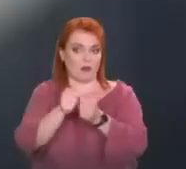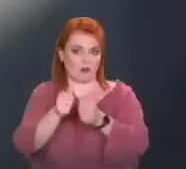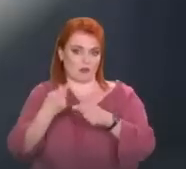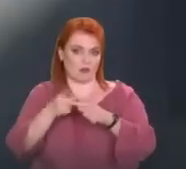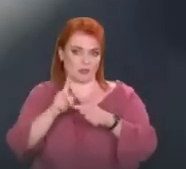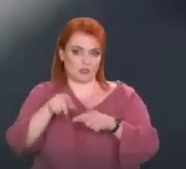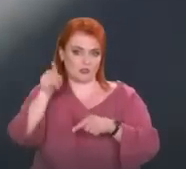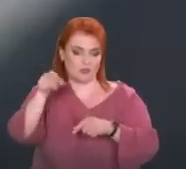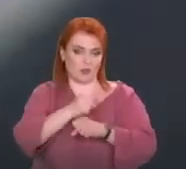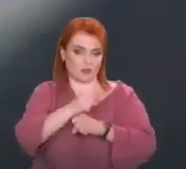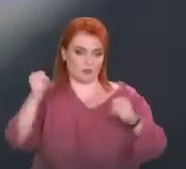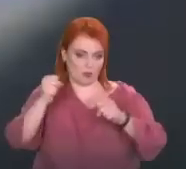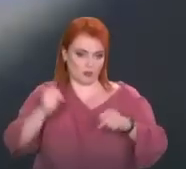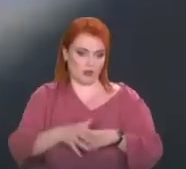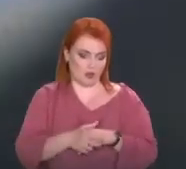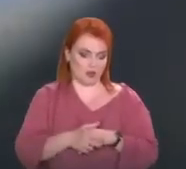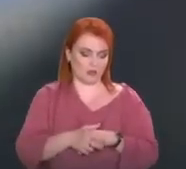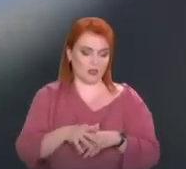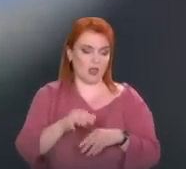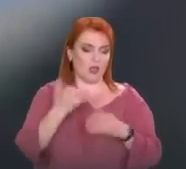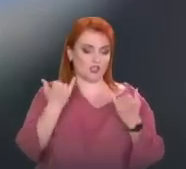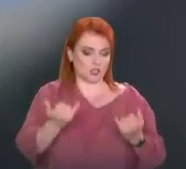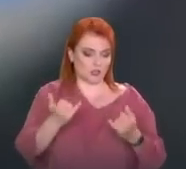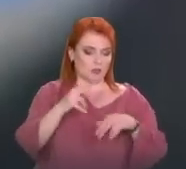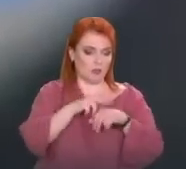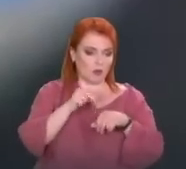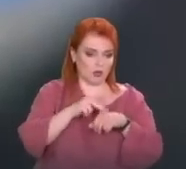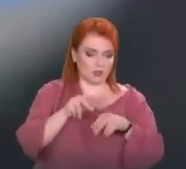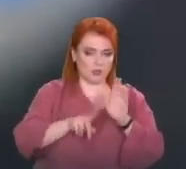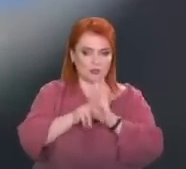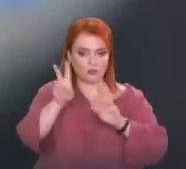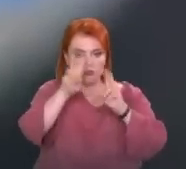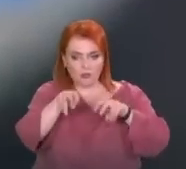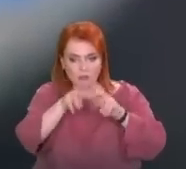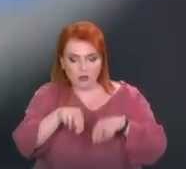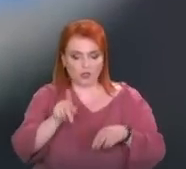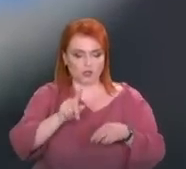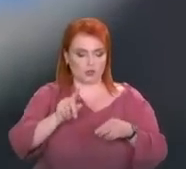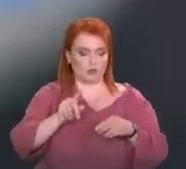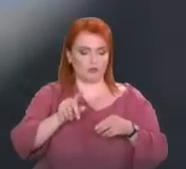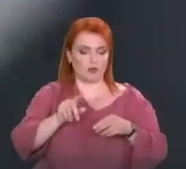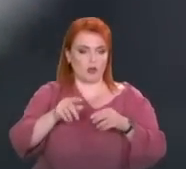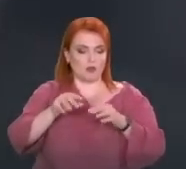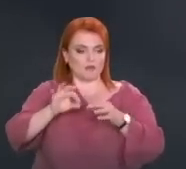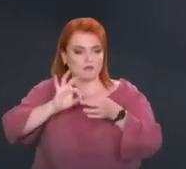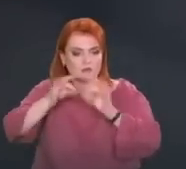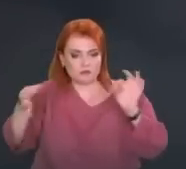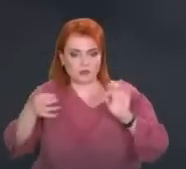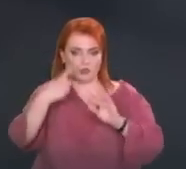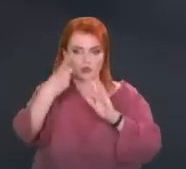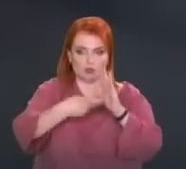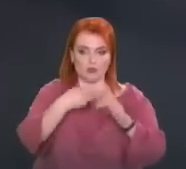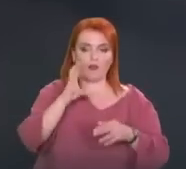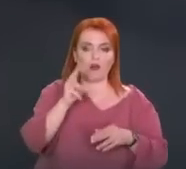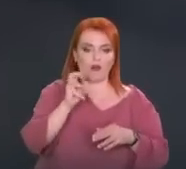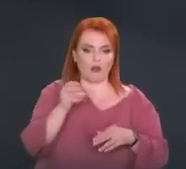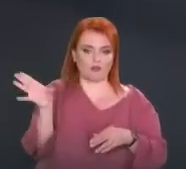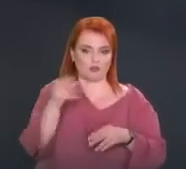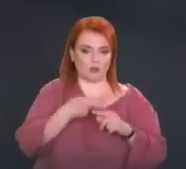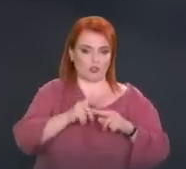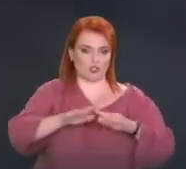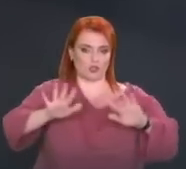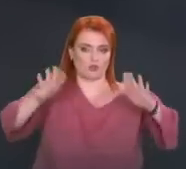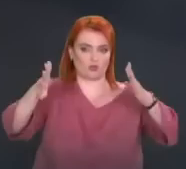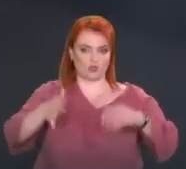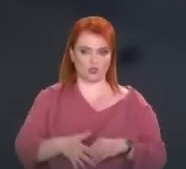ocean. Biroul pentru Siguranța Transporturilor din Canada a inițiat o anchetă pentru a investiga incidentul mortal de pe submersibilul Titan, în care a